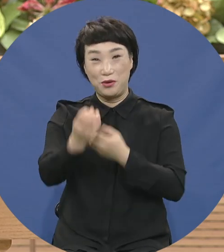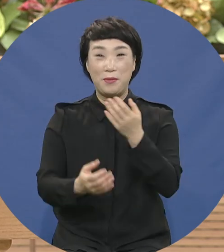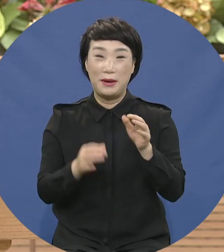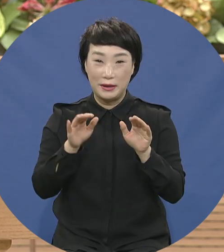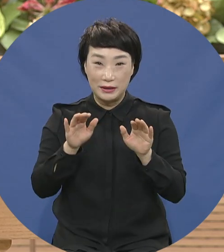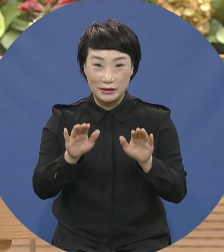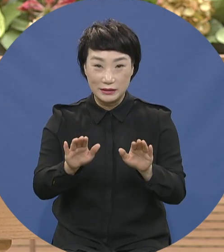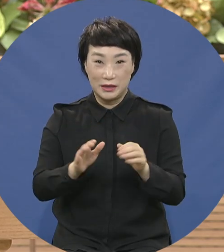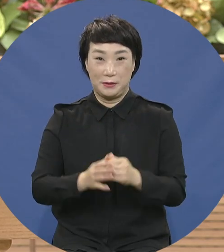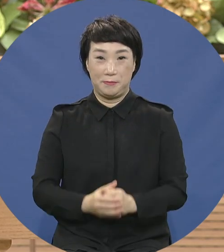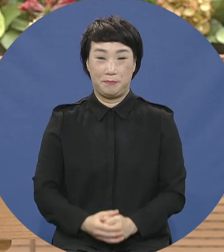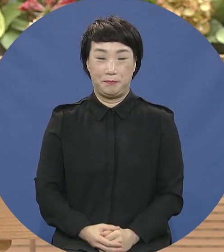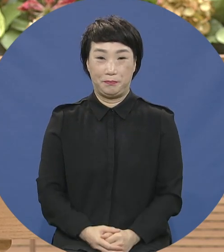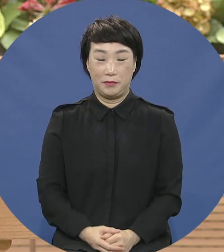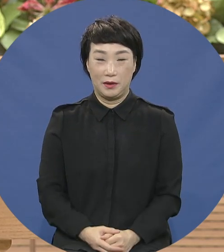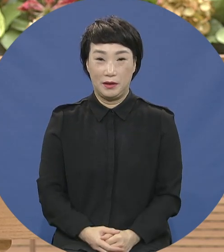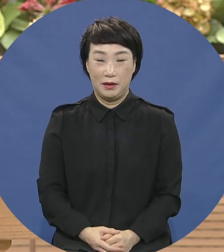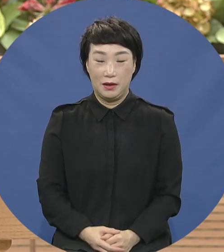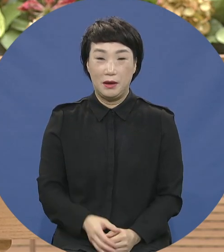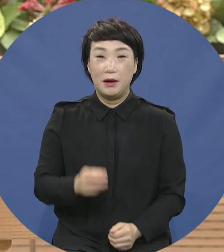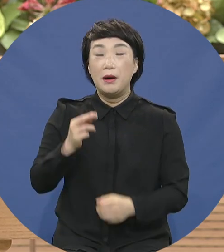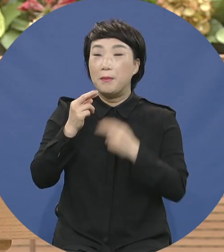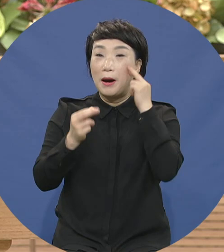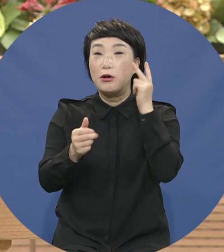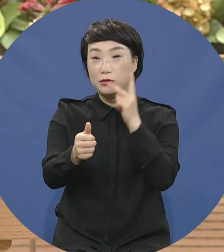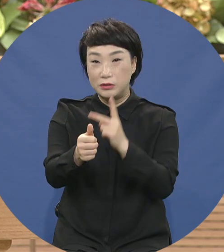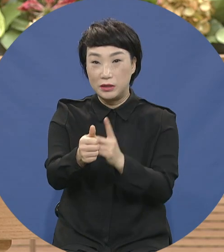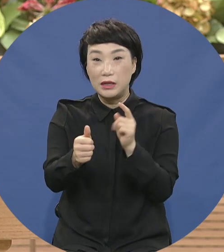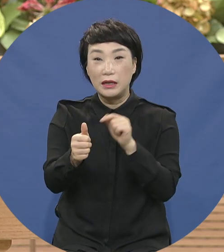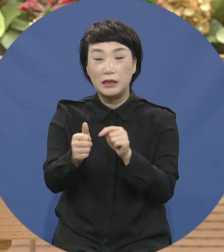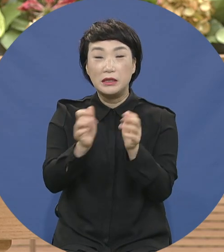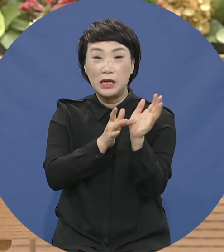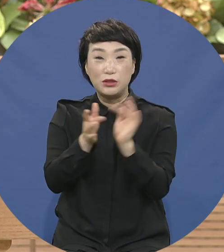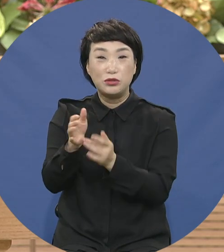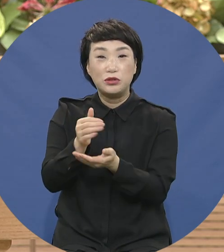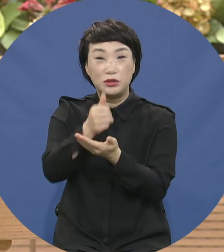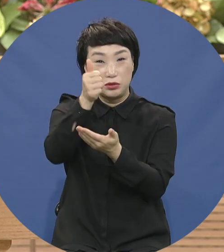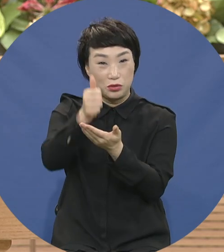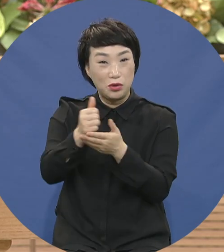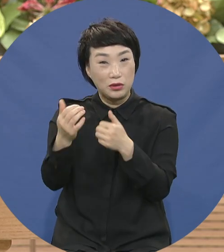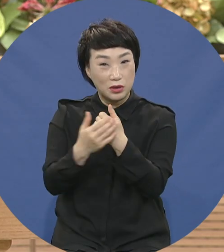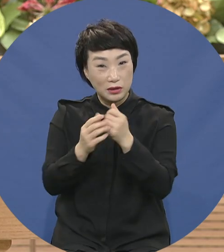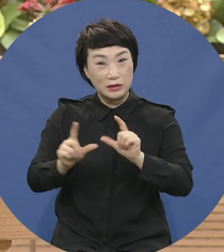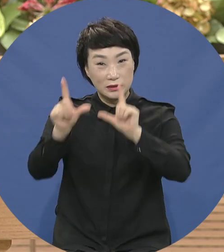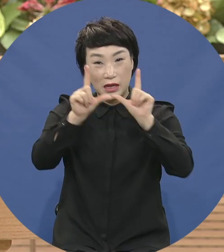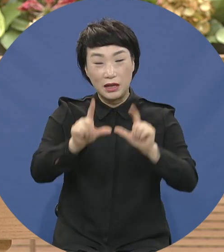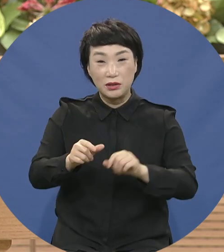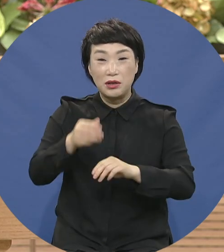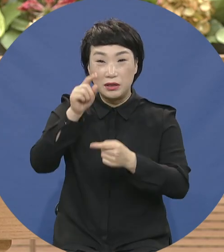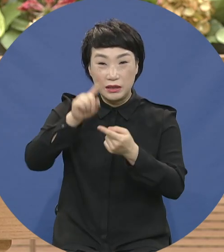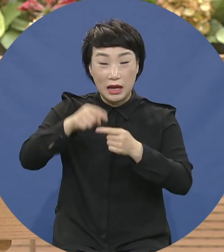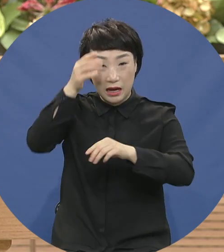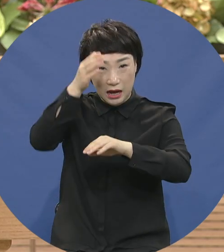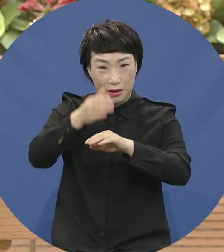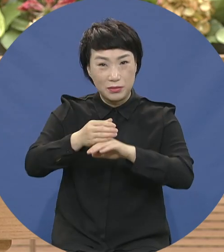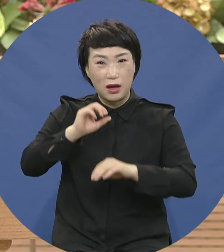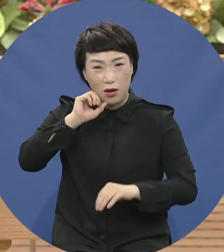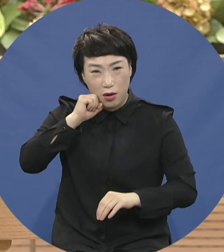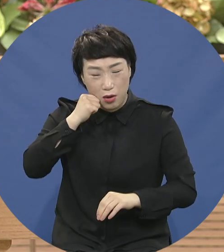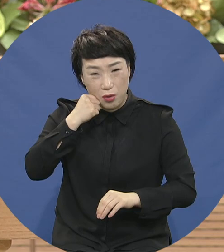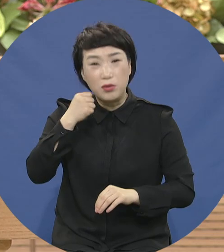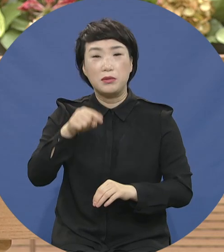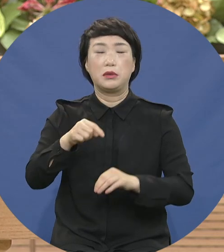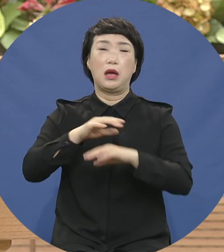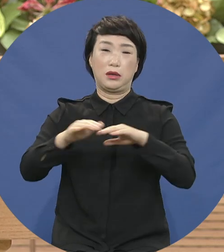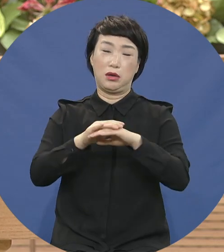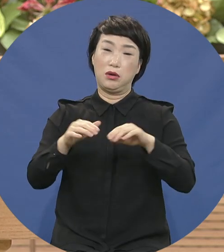라면서 자기의 그 예수로 사는 것에 대한 그 감사와 곤고함이 해결된